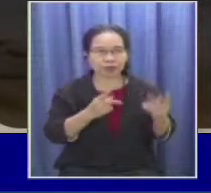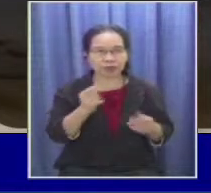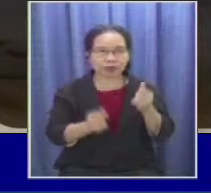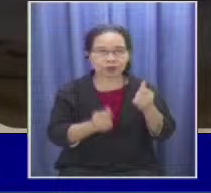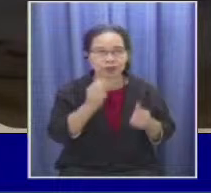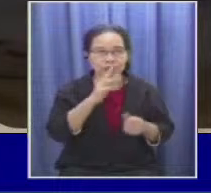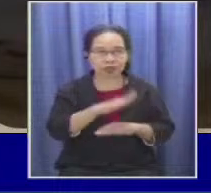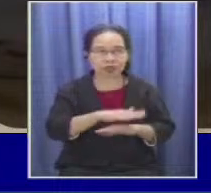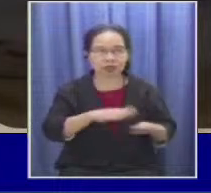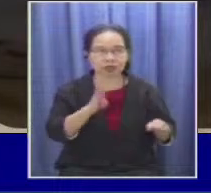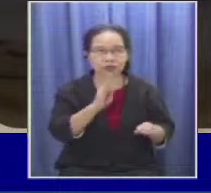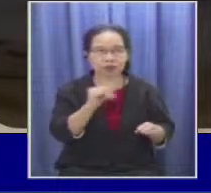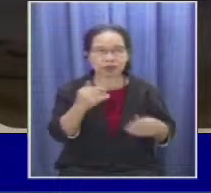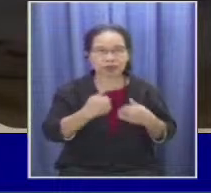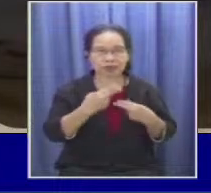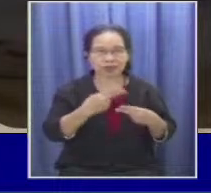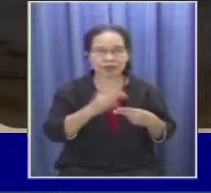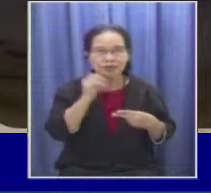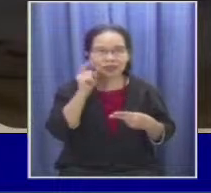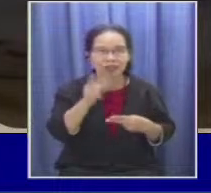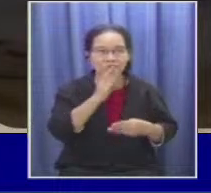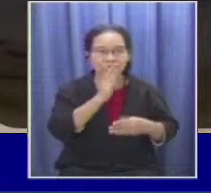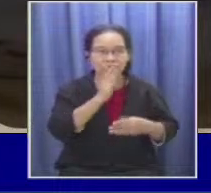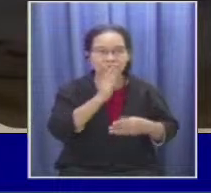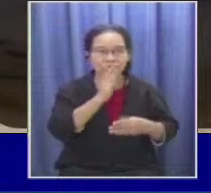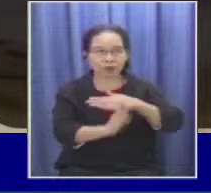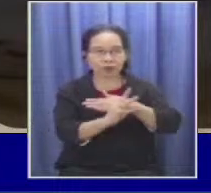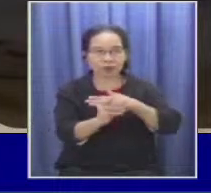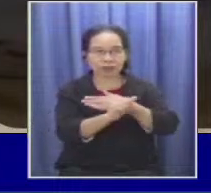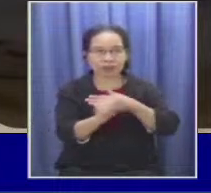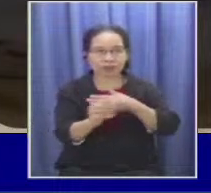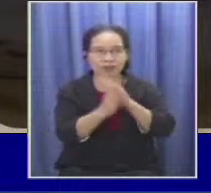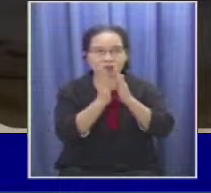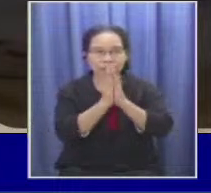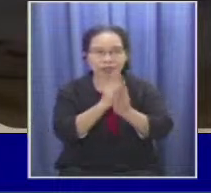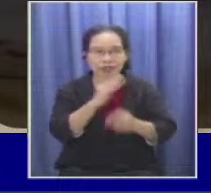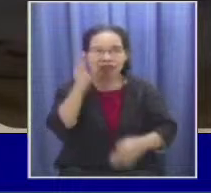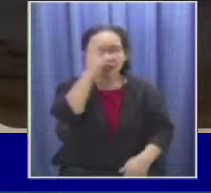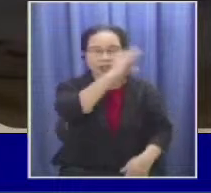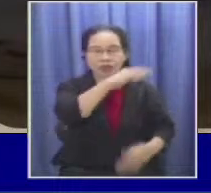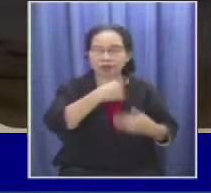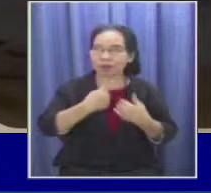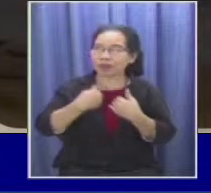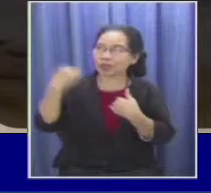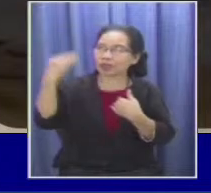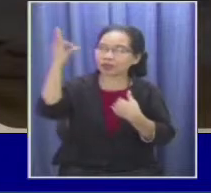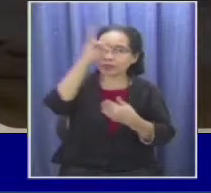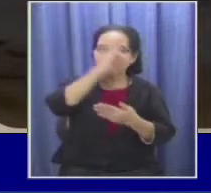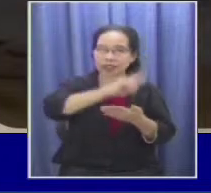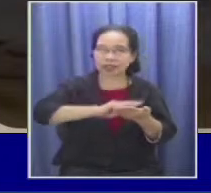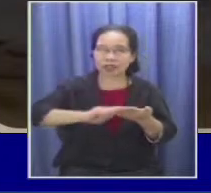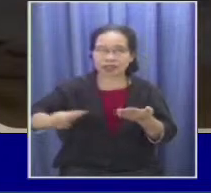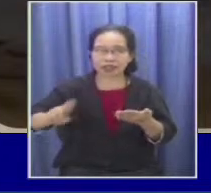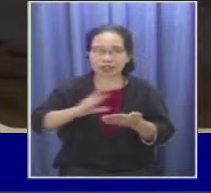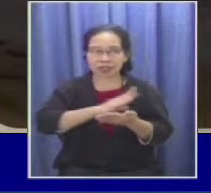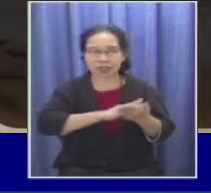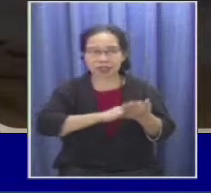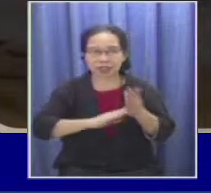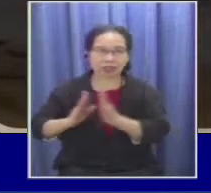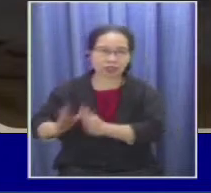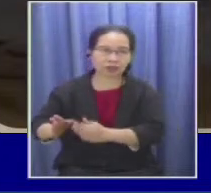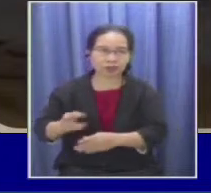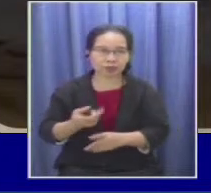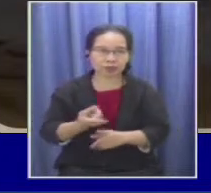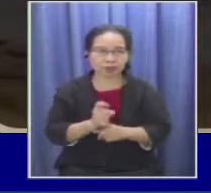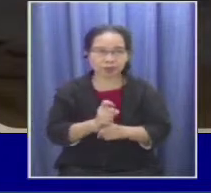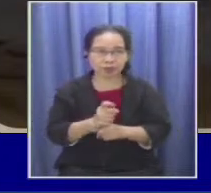2 Chronicles 7 verse 14 na se memma na wabɔ medin wɔ wɔn so no brɛ wɔn ho ase